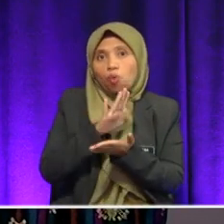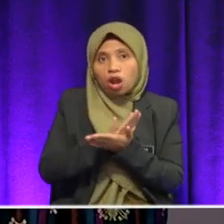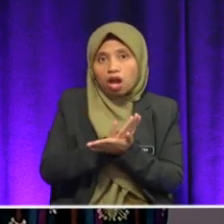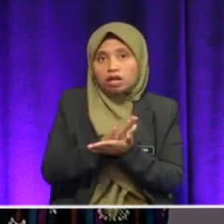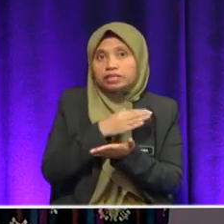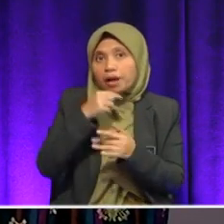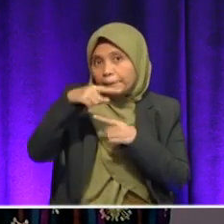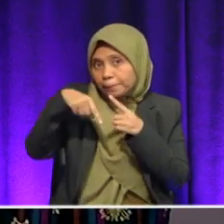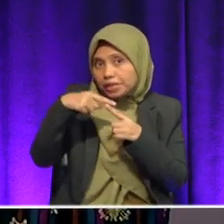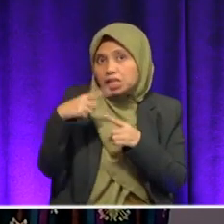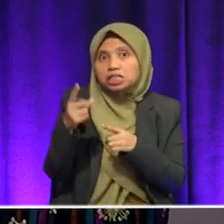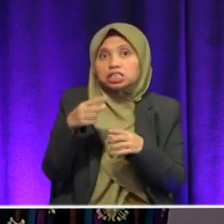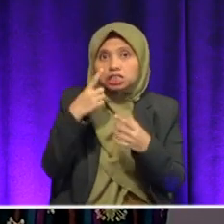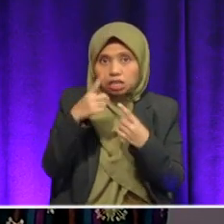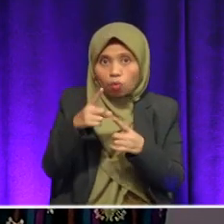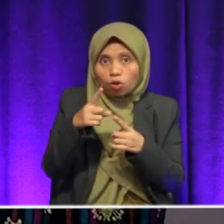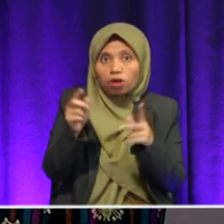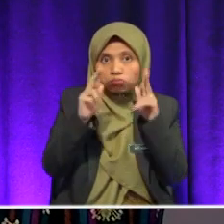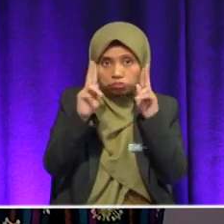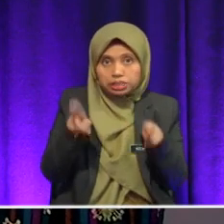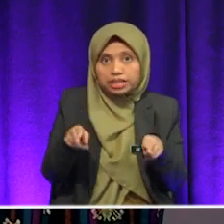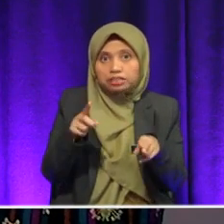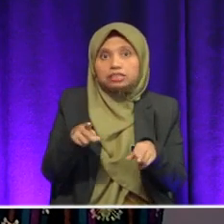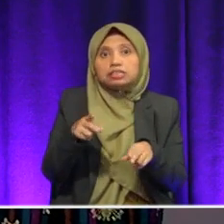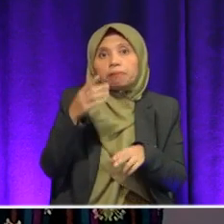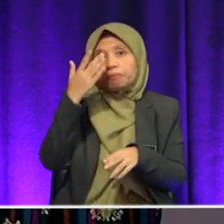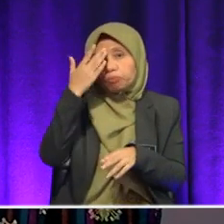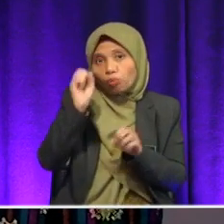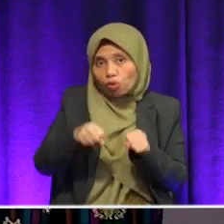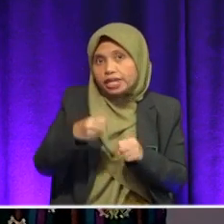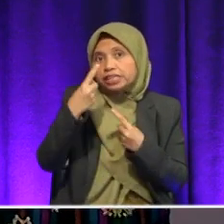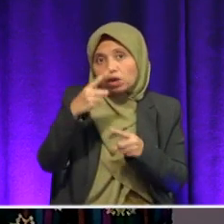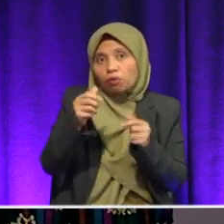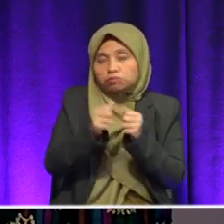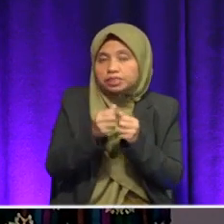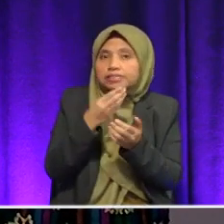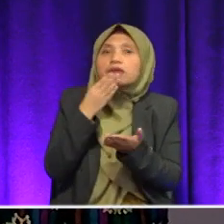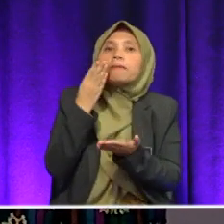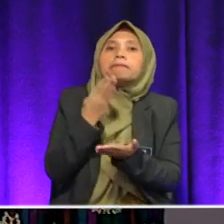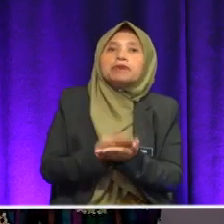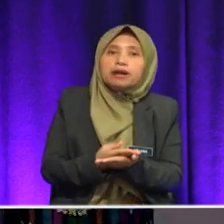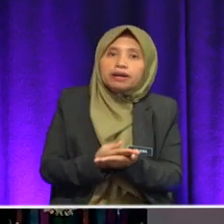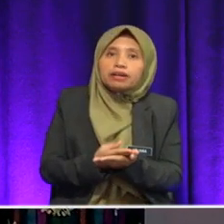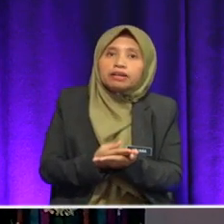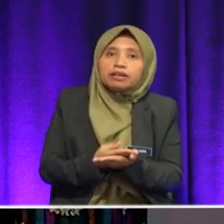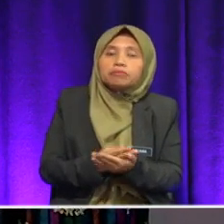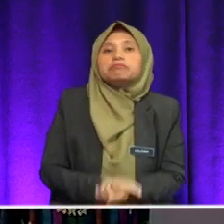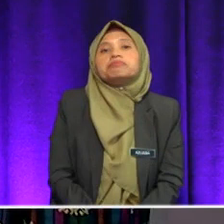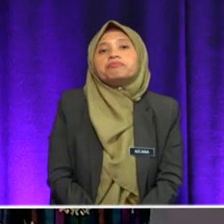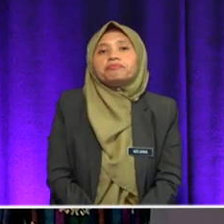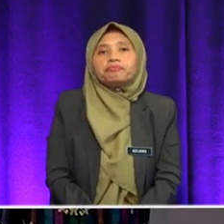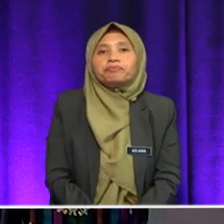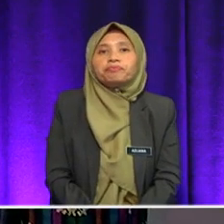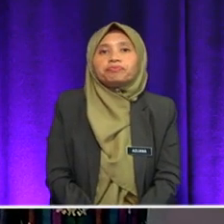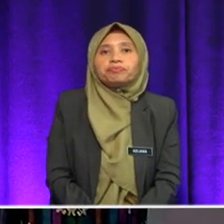bila menjawab soalnya menjawab dengan lebih baik jadi ke sini